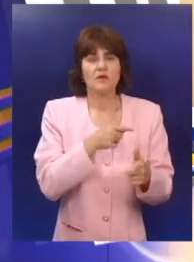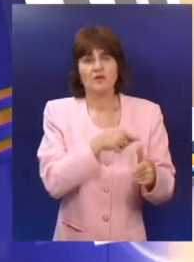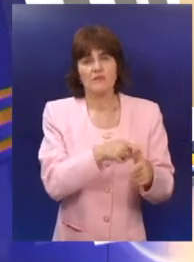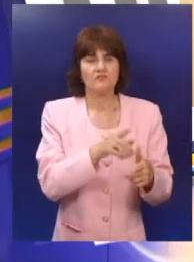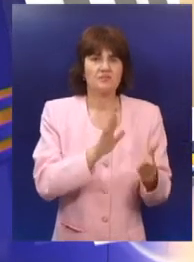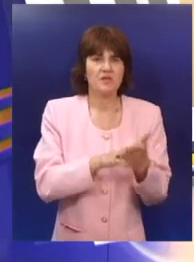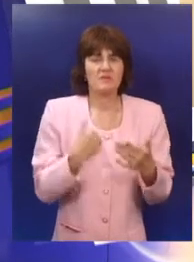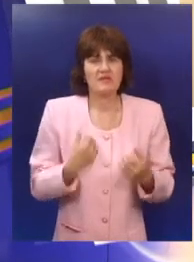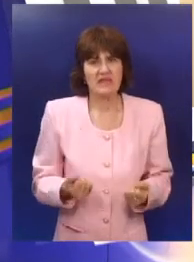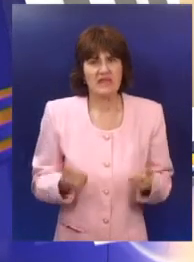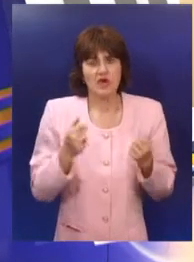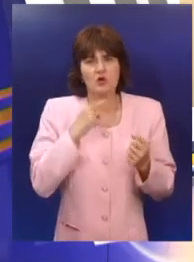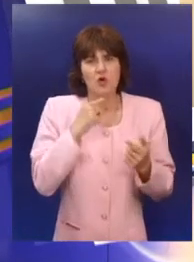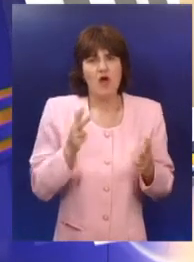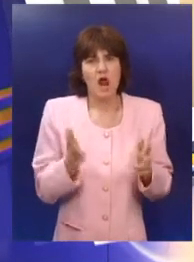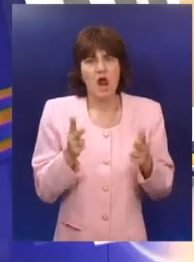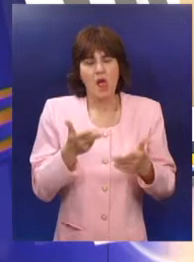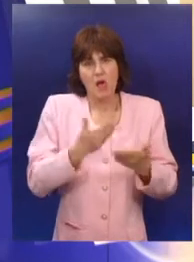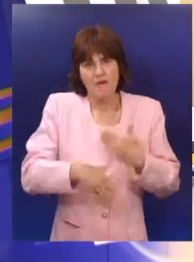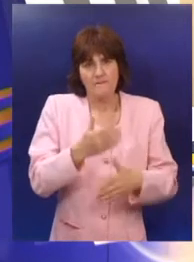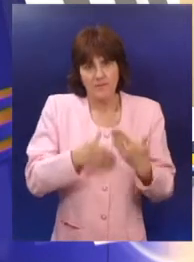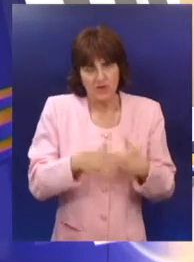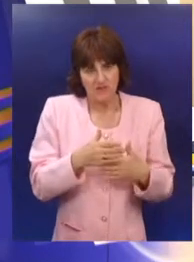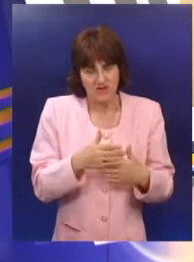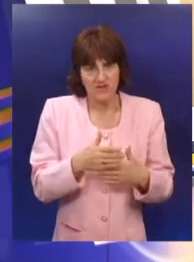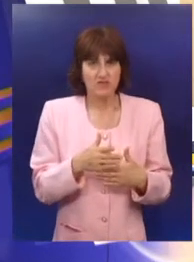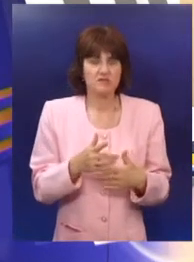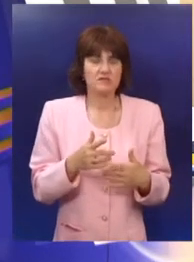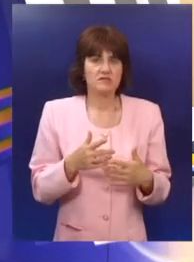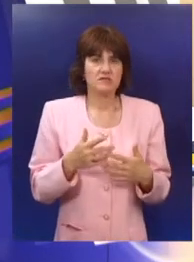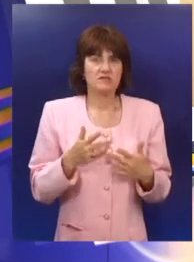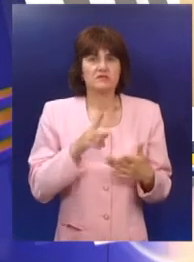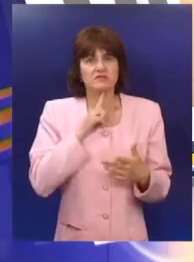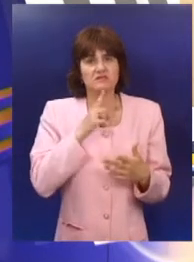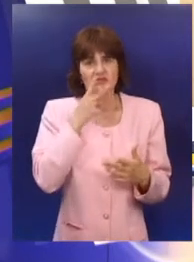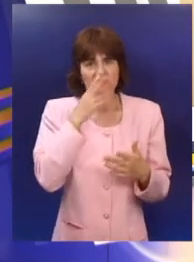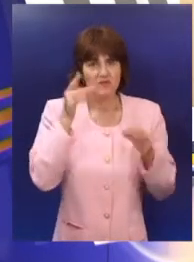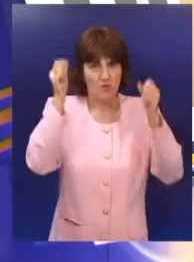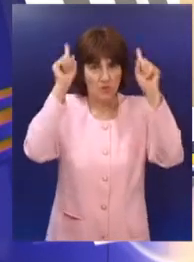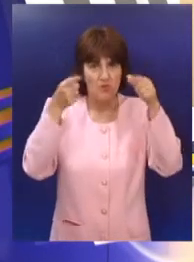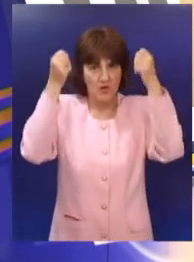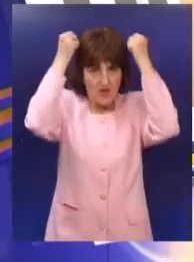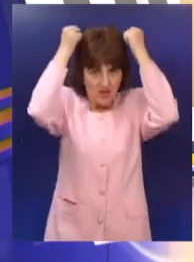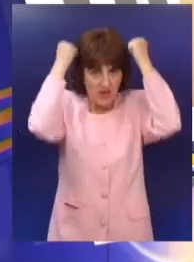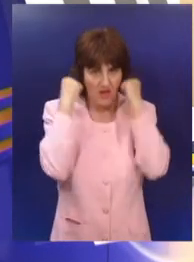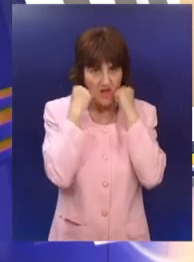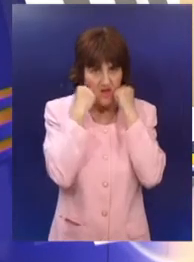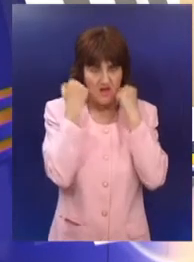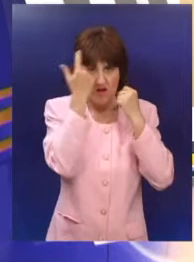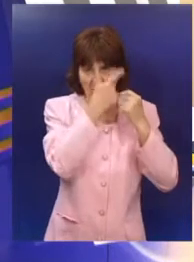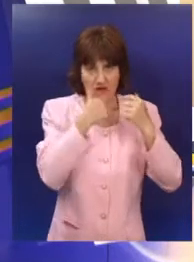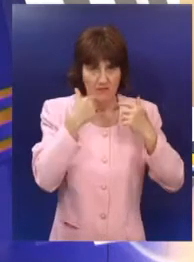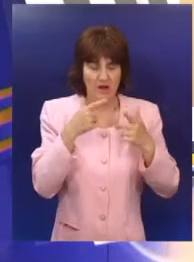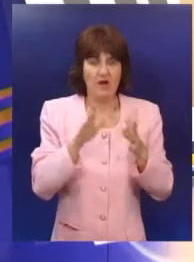učesnici nezgoda sa teško i lako povređenim licima, u zavisnosti od opreme koju koriste. Ako ne koriste zaštitnu kacigu, to su češće